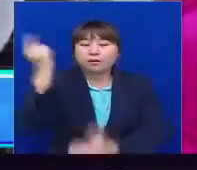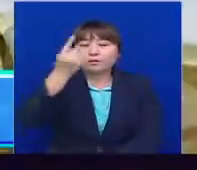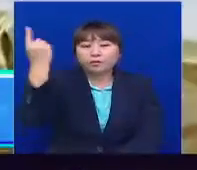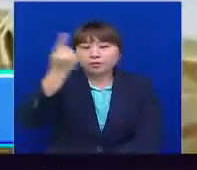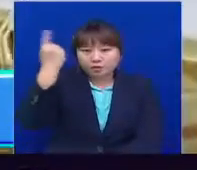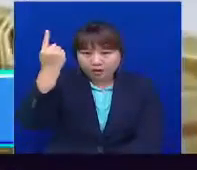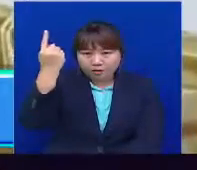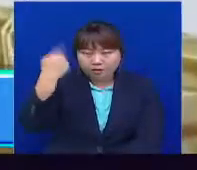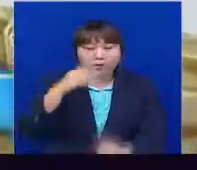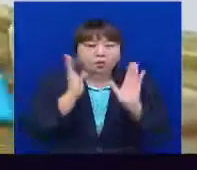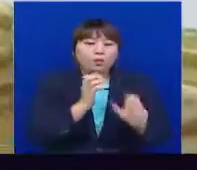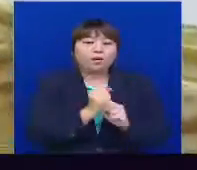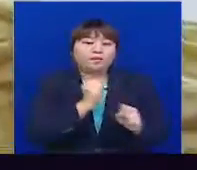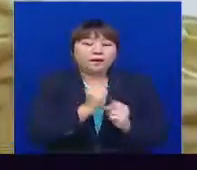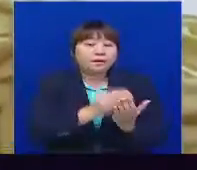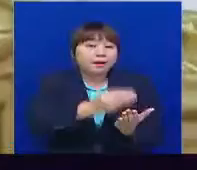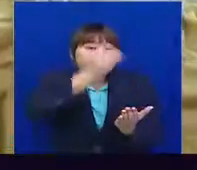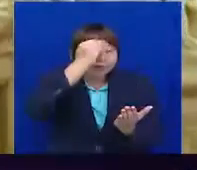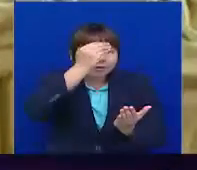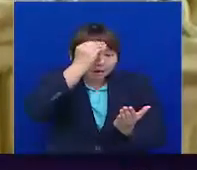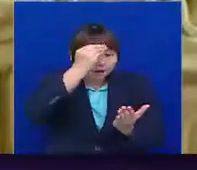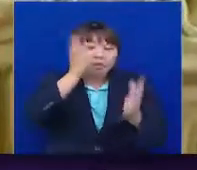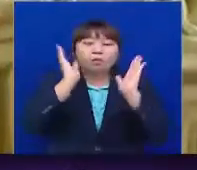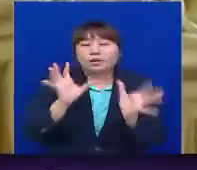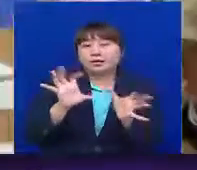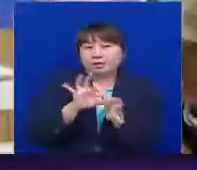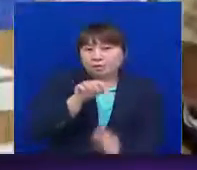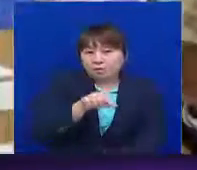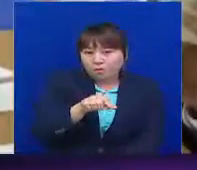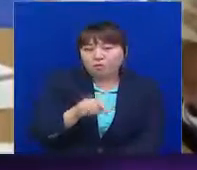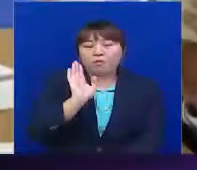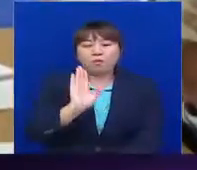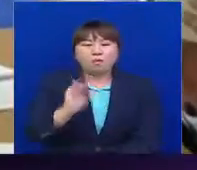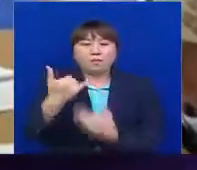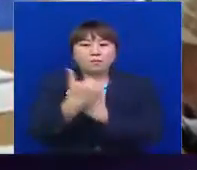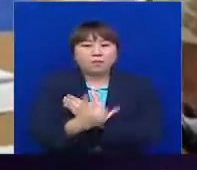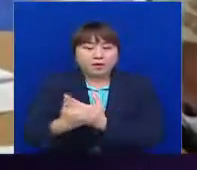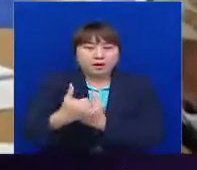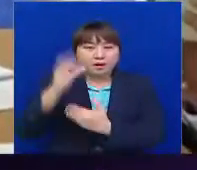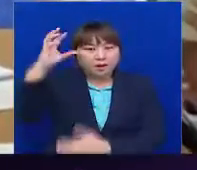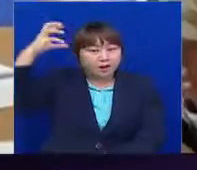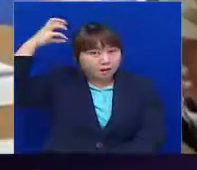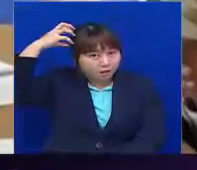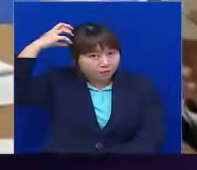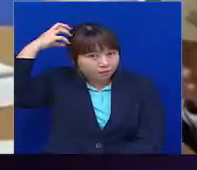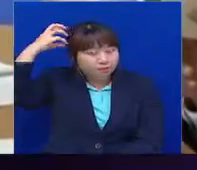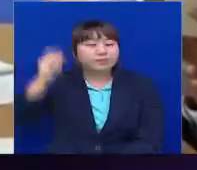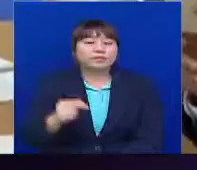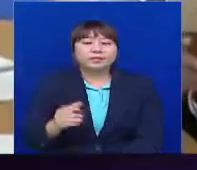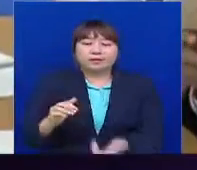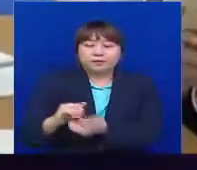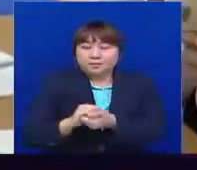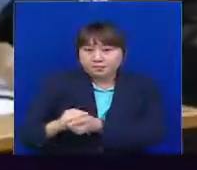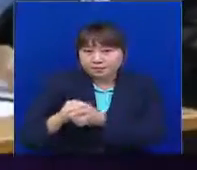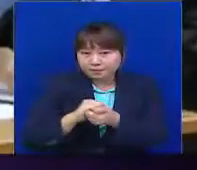ยวสำหรับบุคลากรทางการศึกษาและผู้ที่เกี่ยวข้องของสาธารณรัฐประชาธิปไตยประชาชนลาวเพื่อกระชับความสั